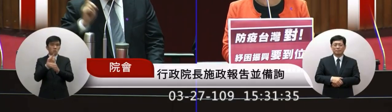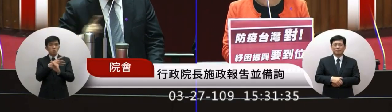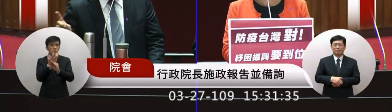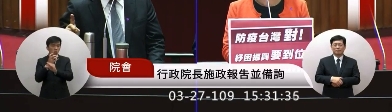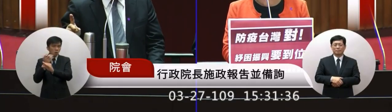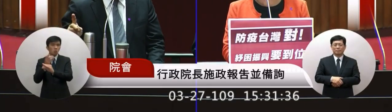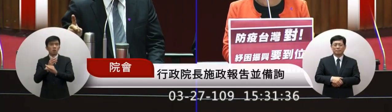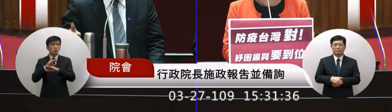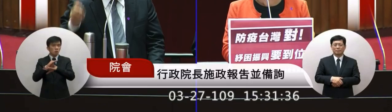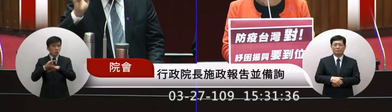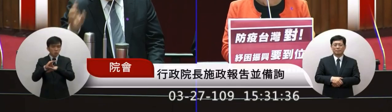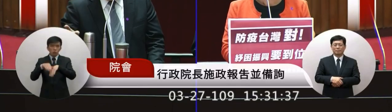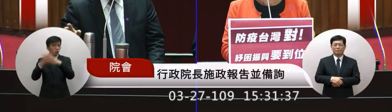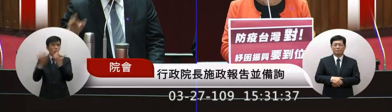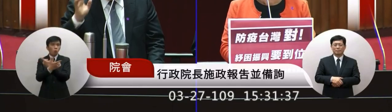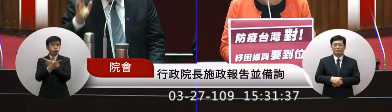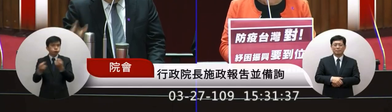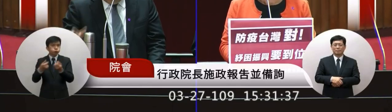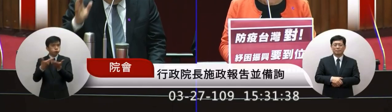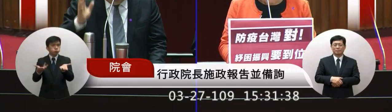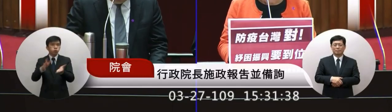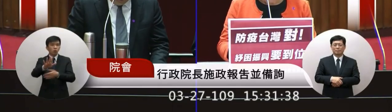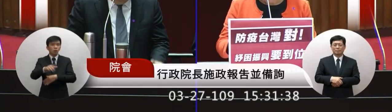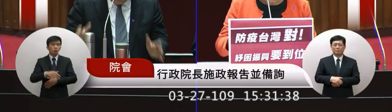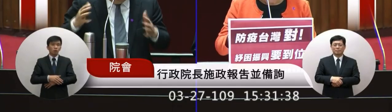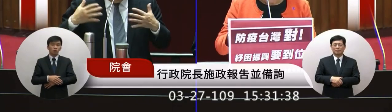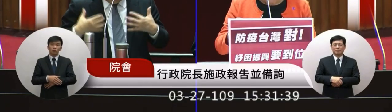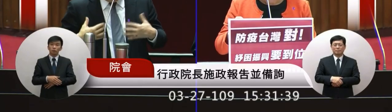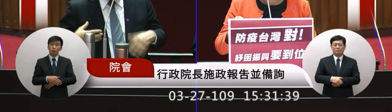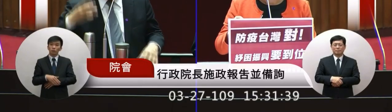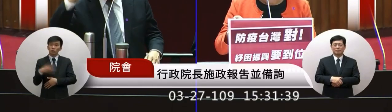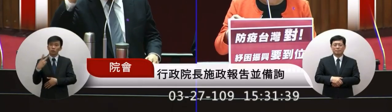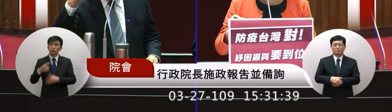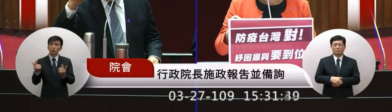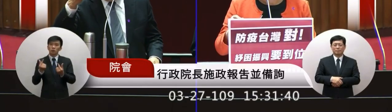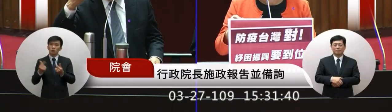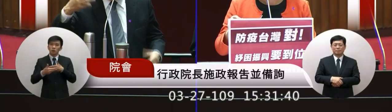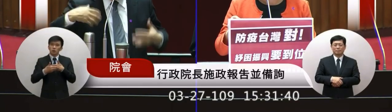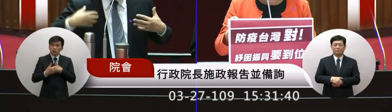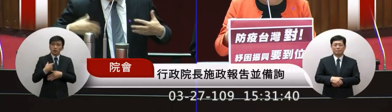这十队拢总有。啊，咱即个相关隔离衣有